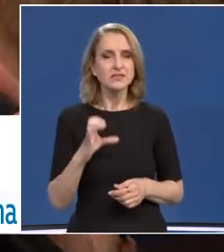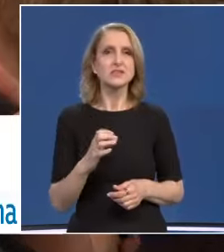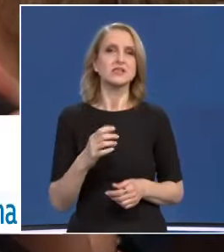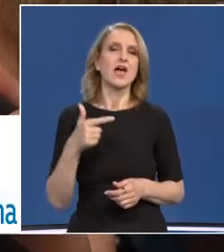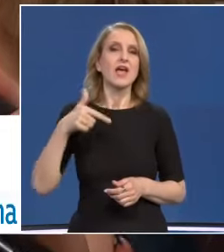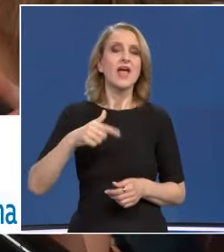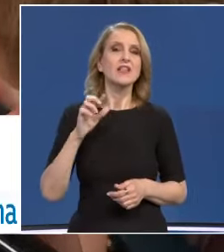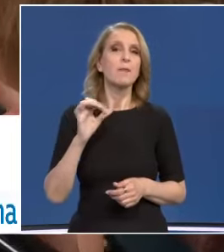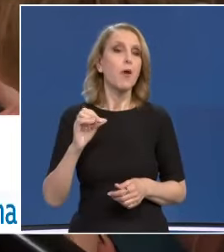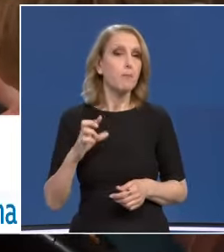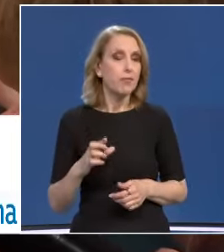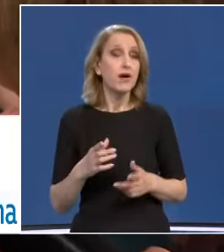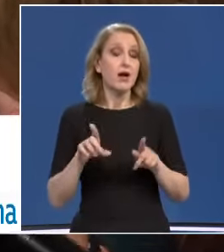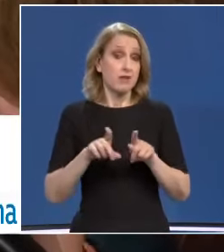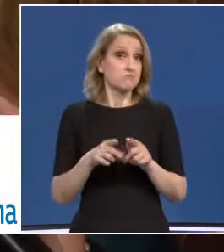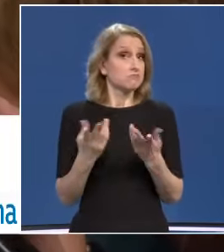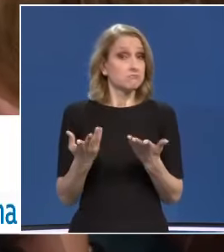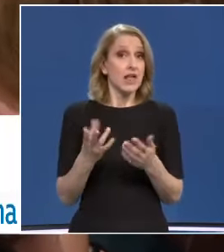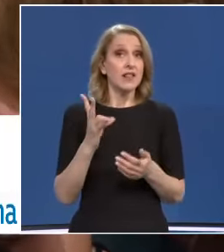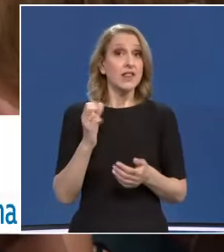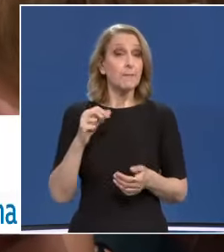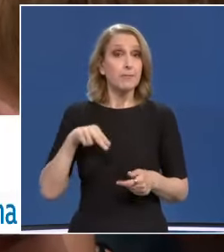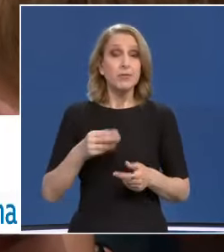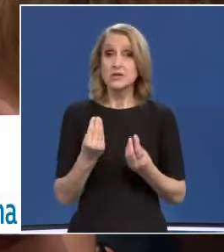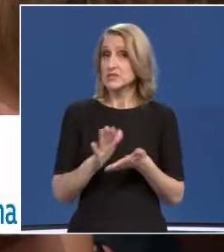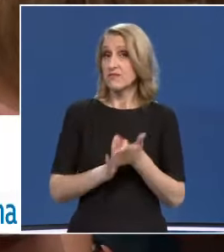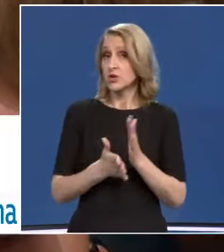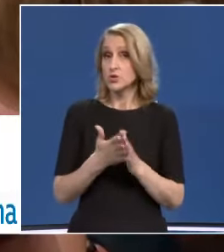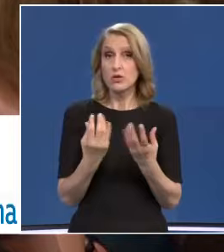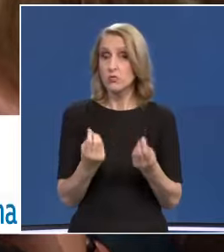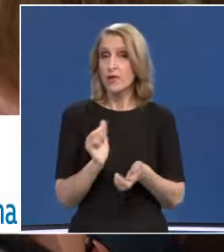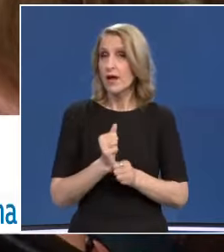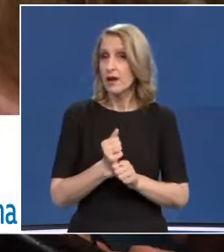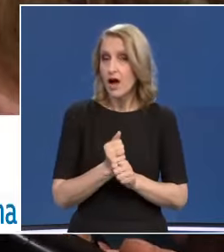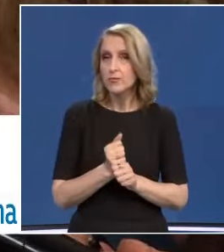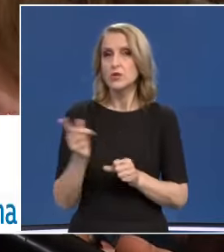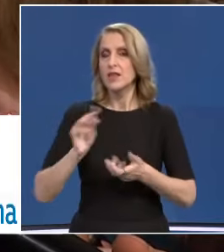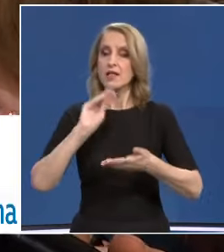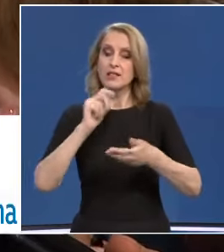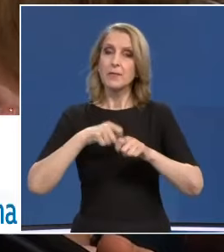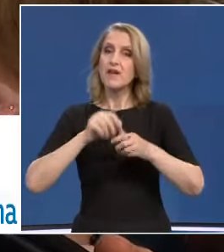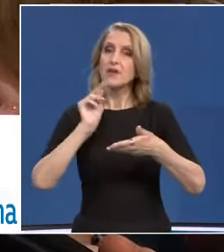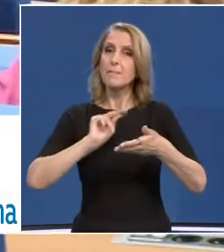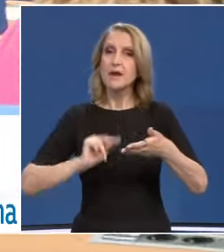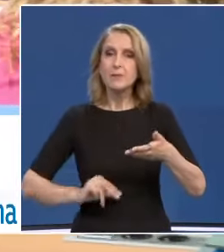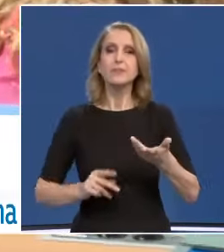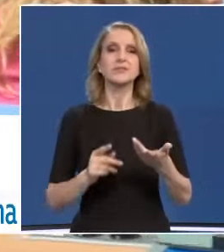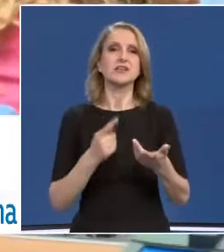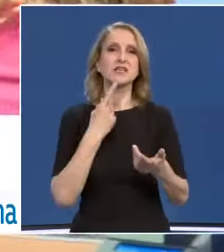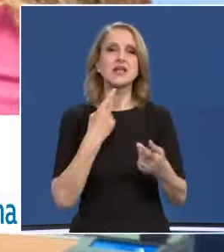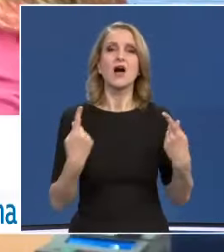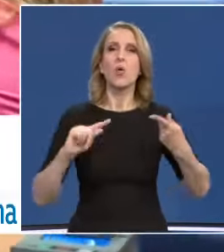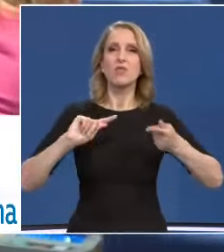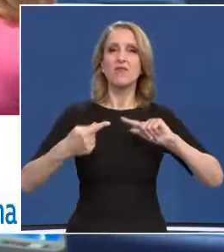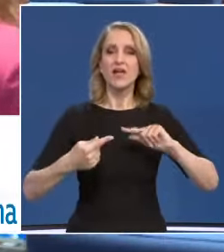в този случай НАП изглежда, че са си свършили работата, защото те са образували преписка за установяване на конфликт на интереси. Коментар дойде